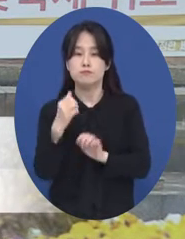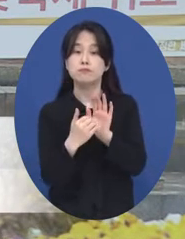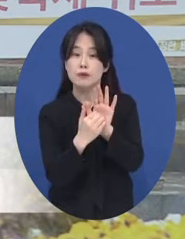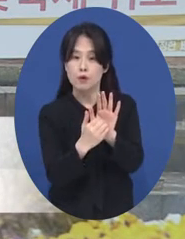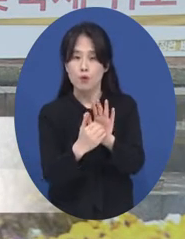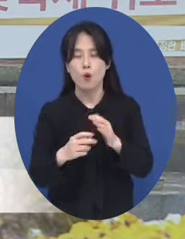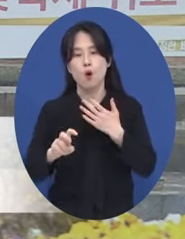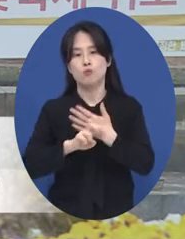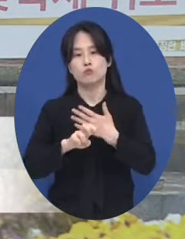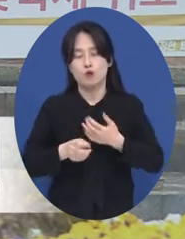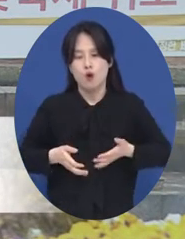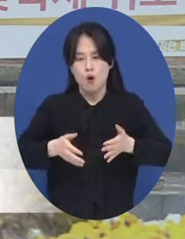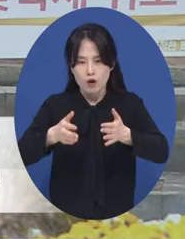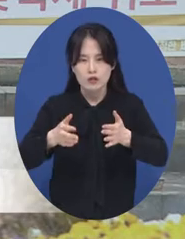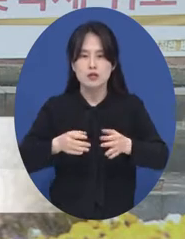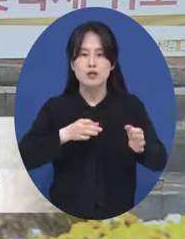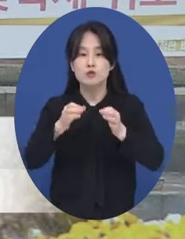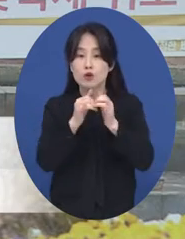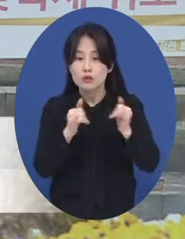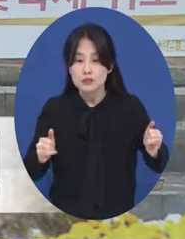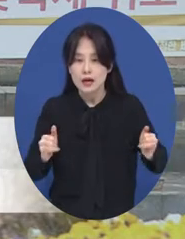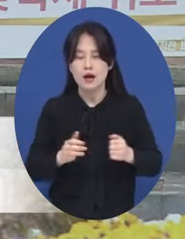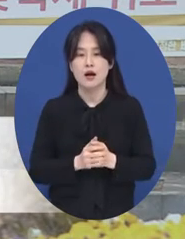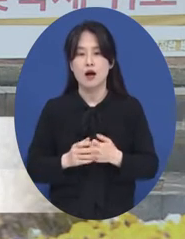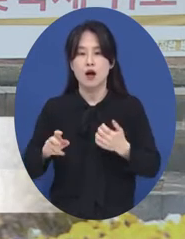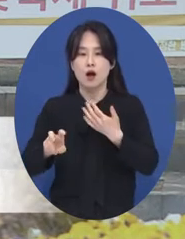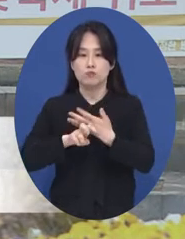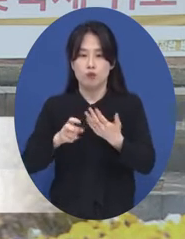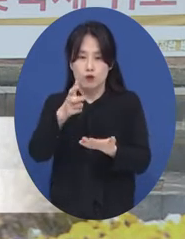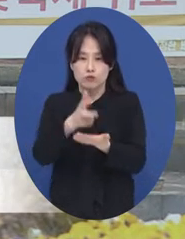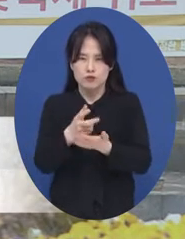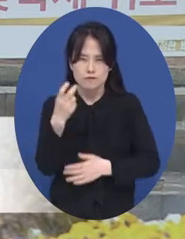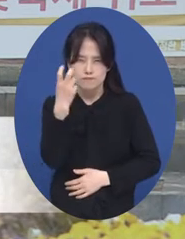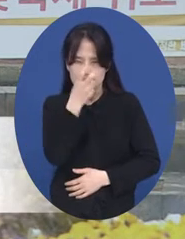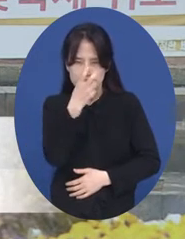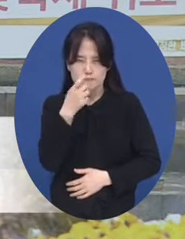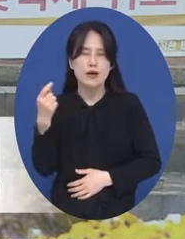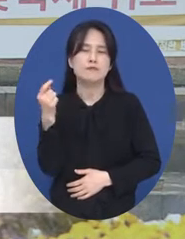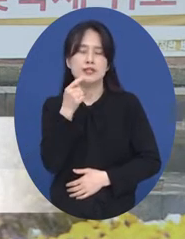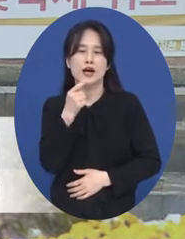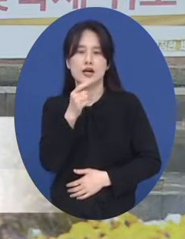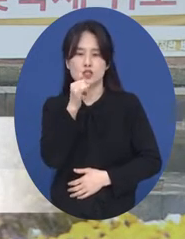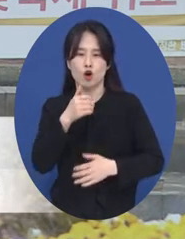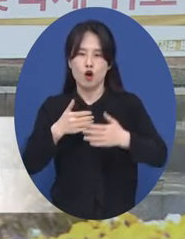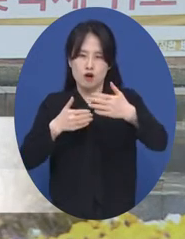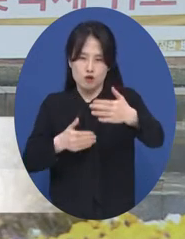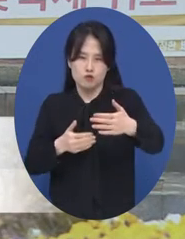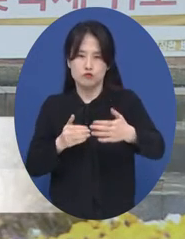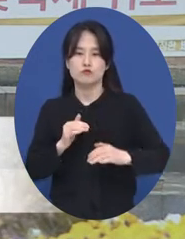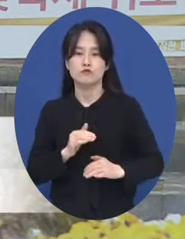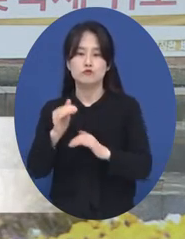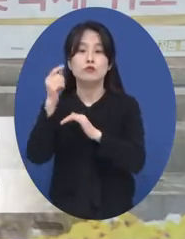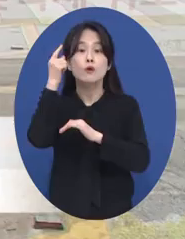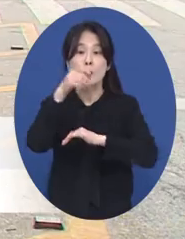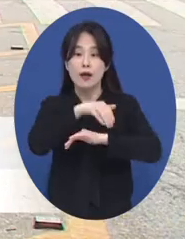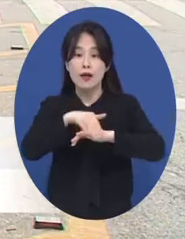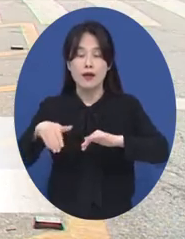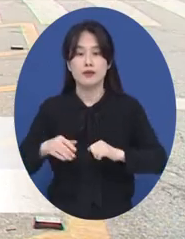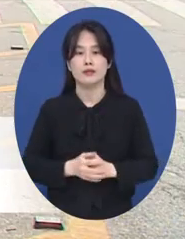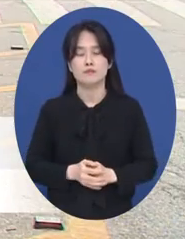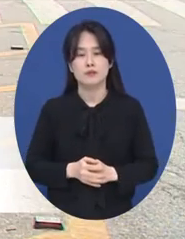통제하고 불법 노점 삶과 불법주정차 단속을 강화하는 등 고강도 물리적 거리 두기를 추진합니다